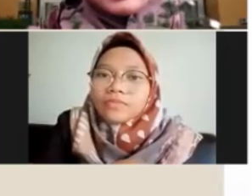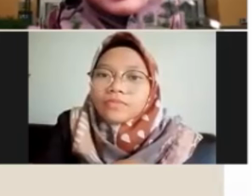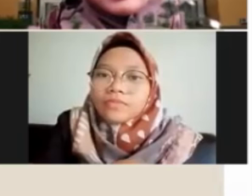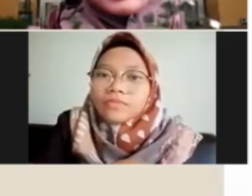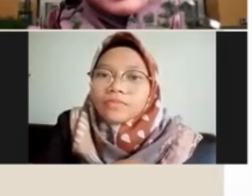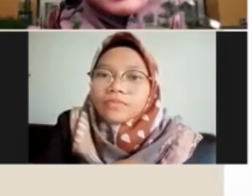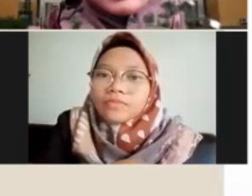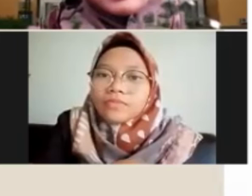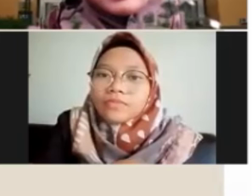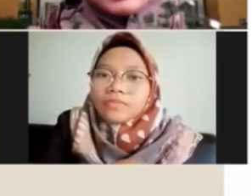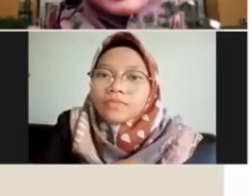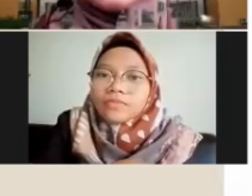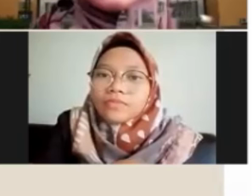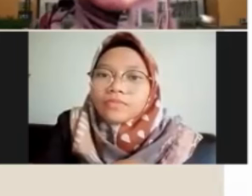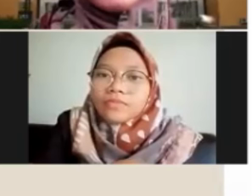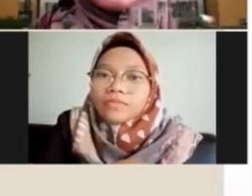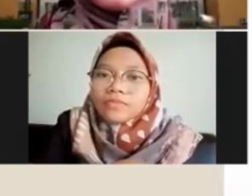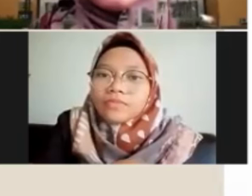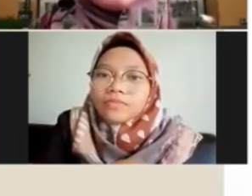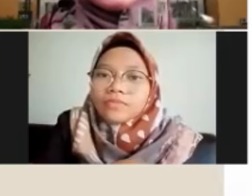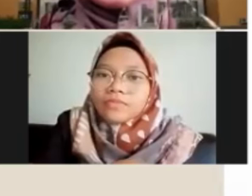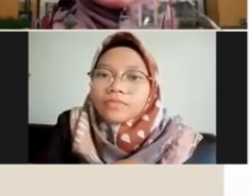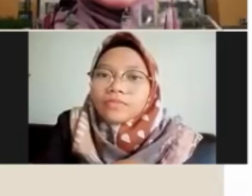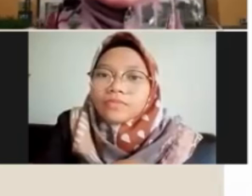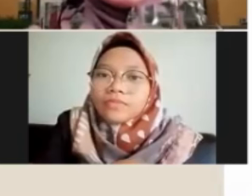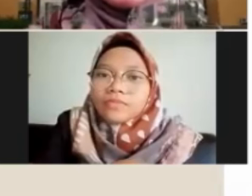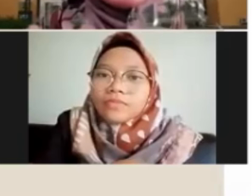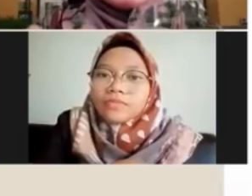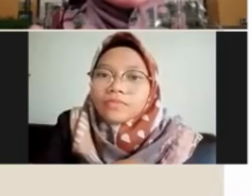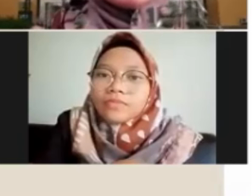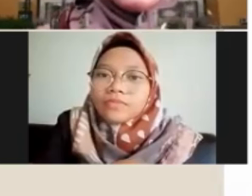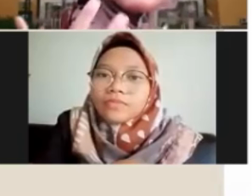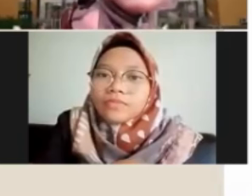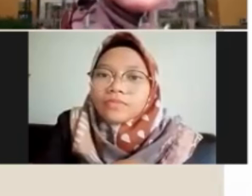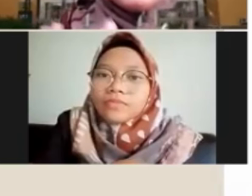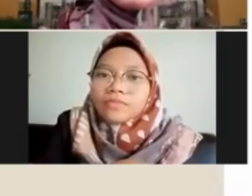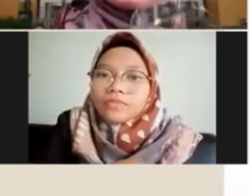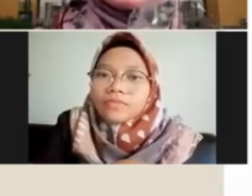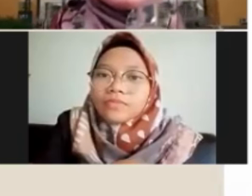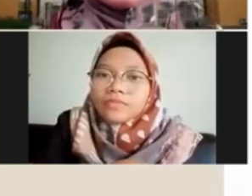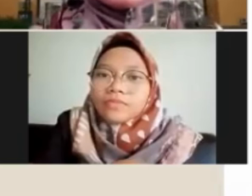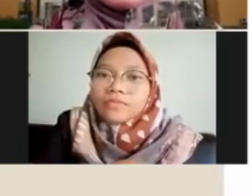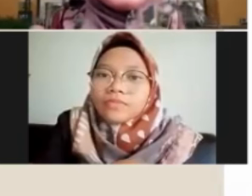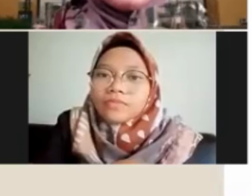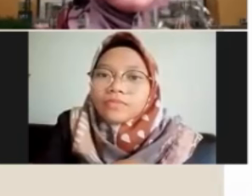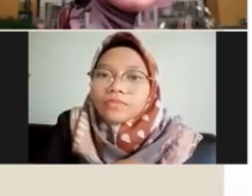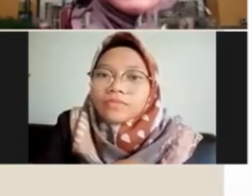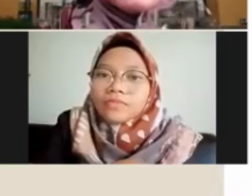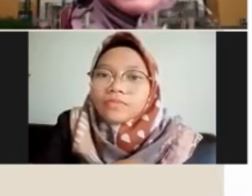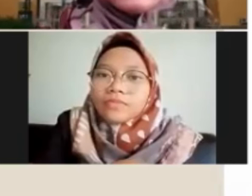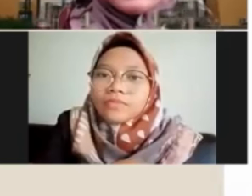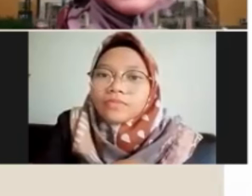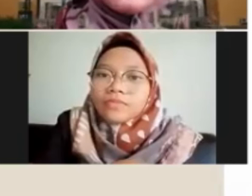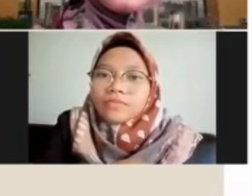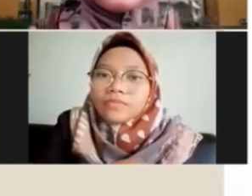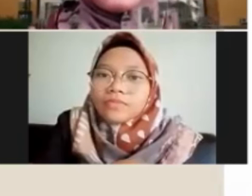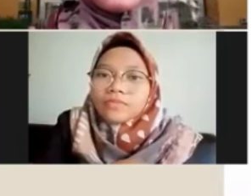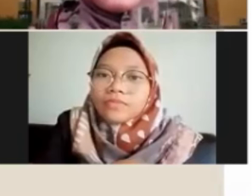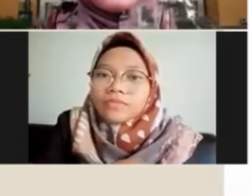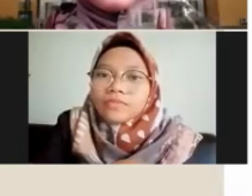dihancurkan dan digantikan dengan sel-sel darah yang baru. Jadi sebenarnya sistem imun itu cara bekerjanya seperti itu. Slide